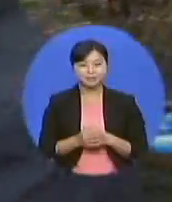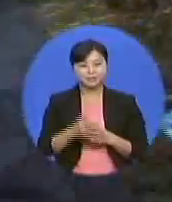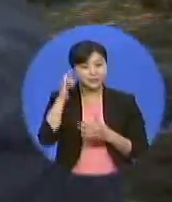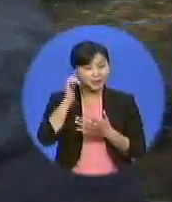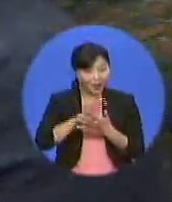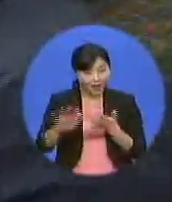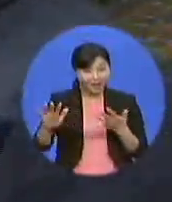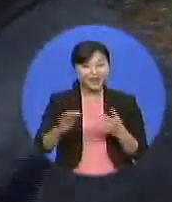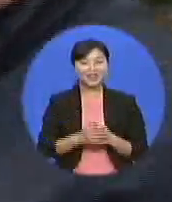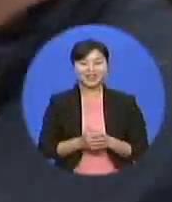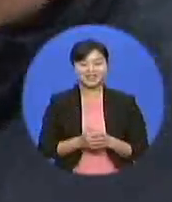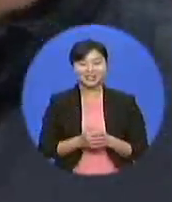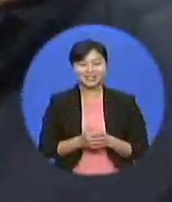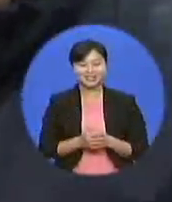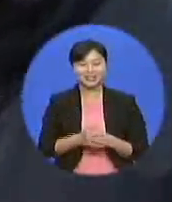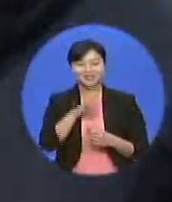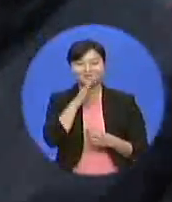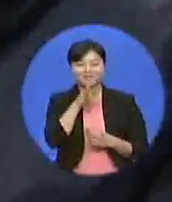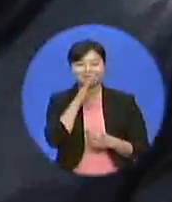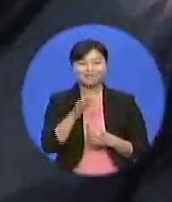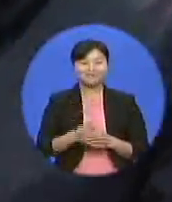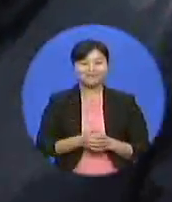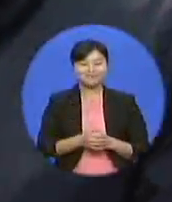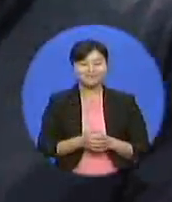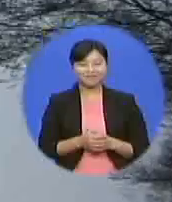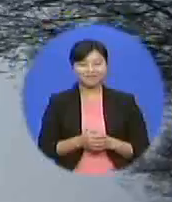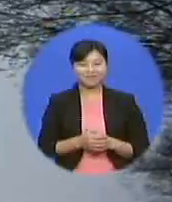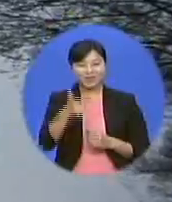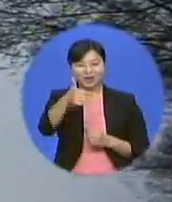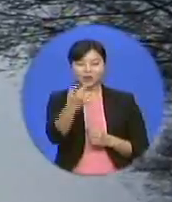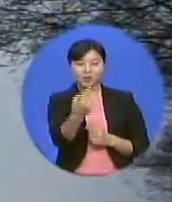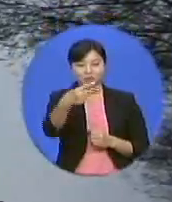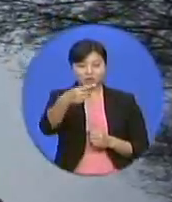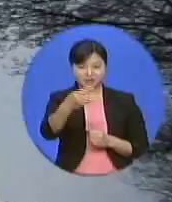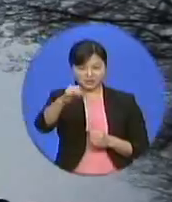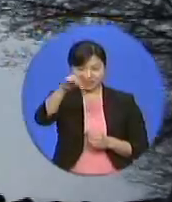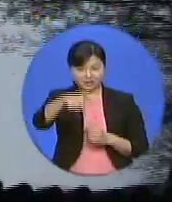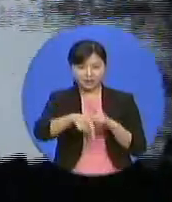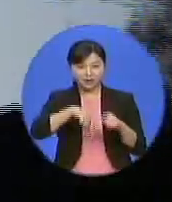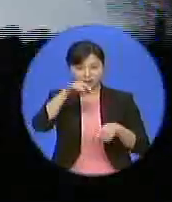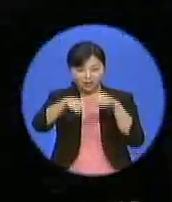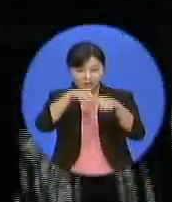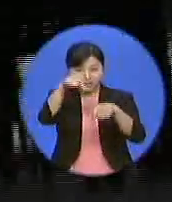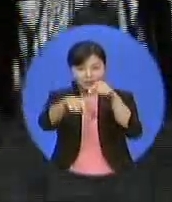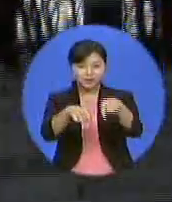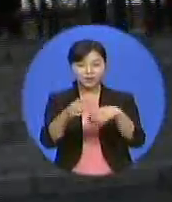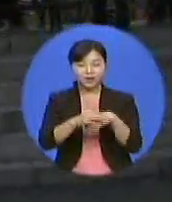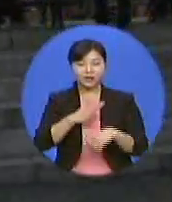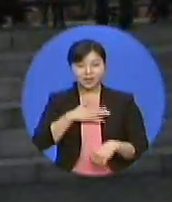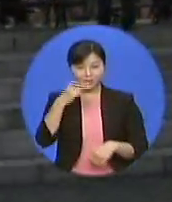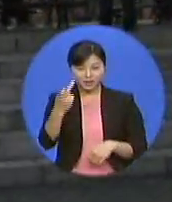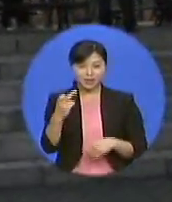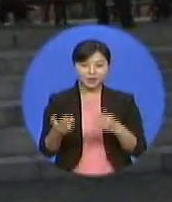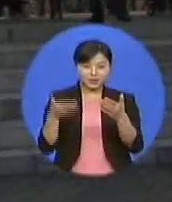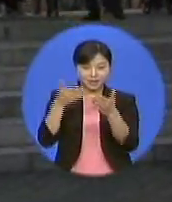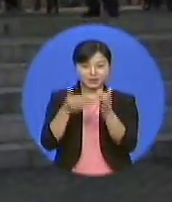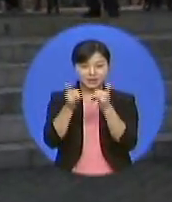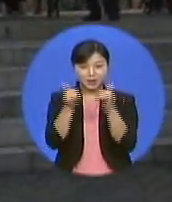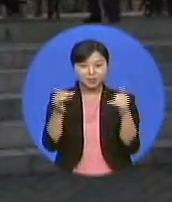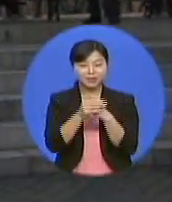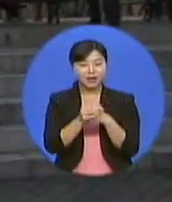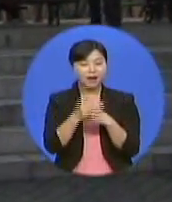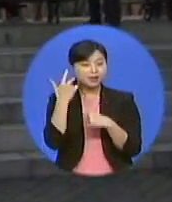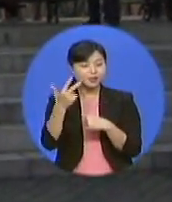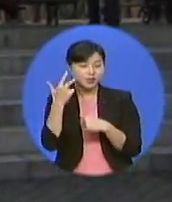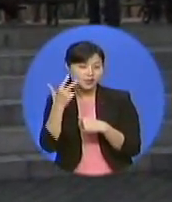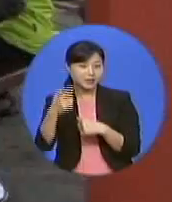시원하네. 아, 시원해. 노르딕 워킹으로 남산을 정복한 사람들. 매주 느끼는 상쾌한